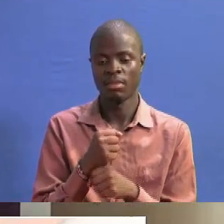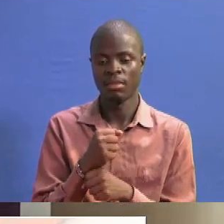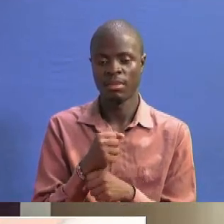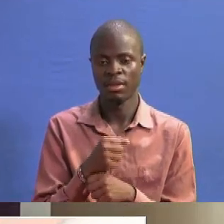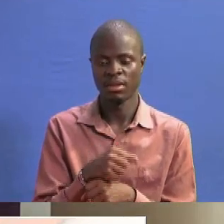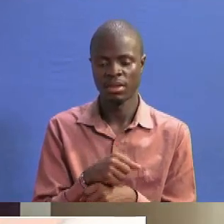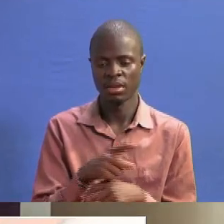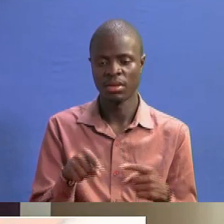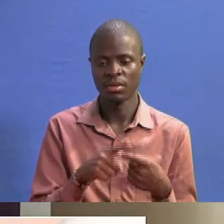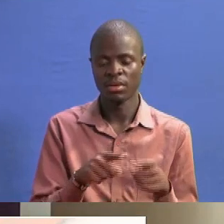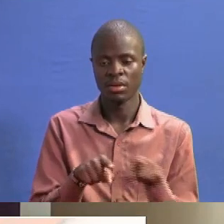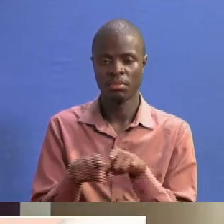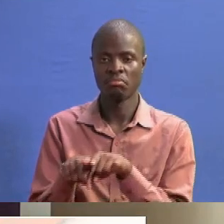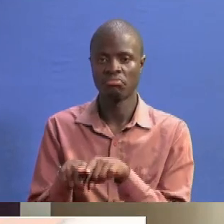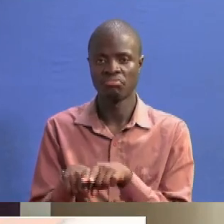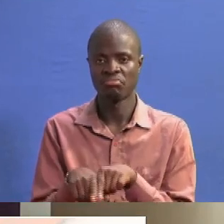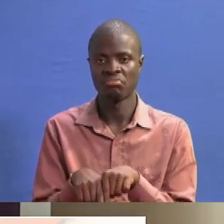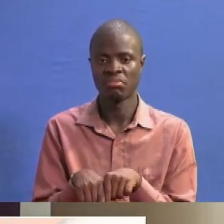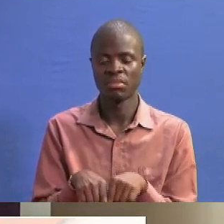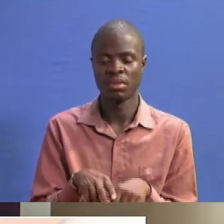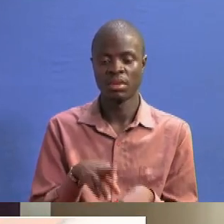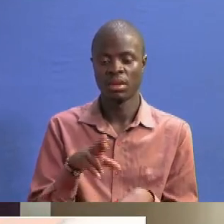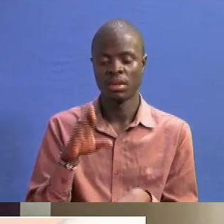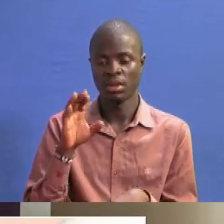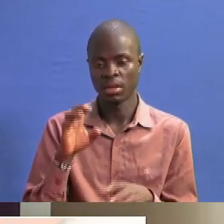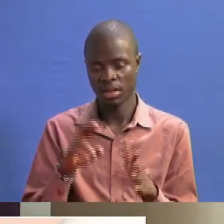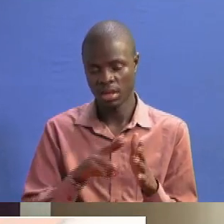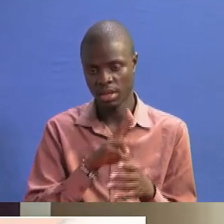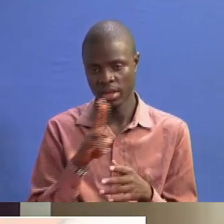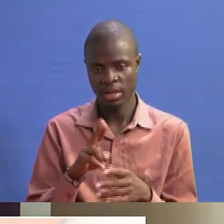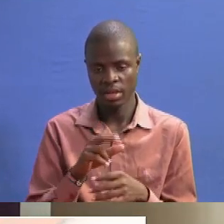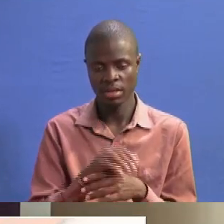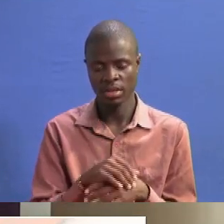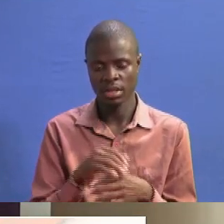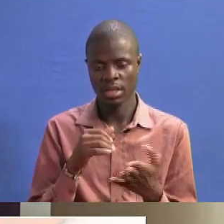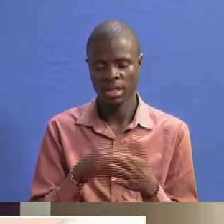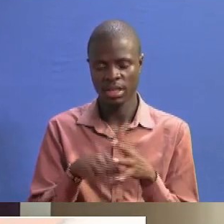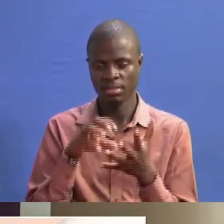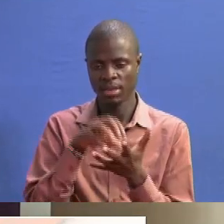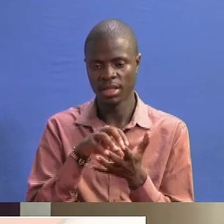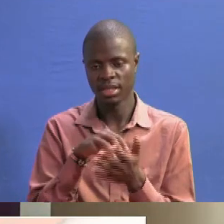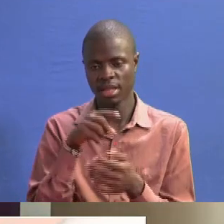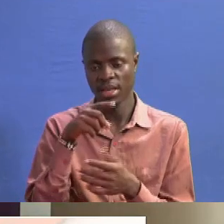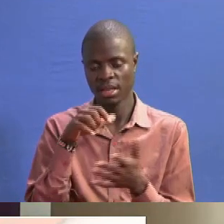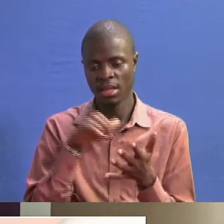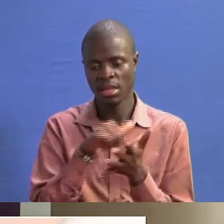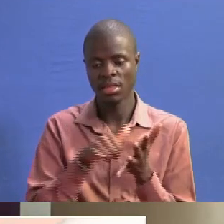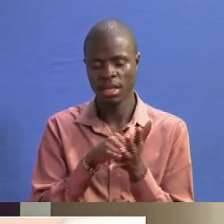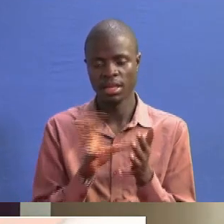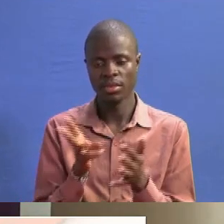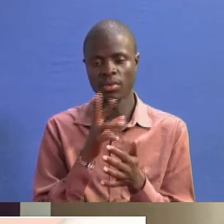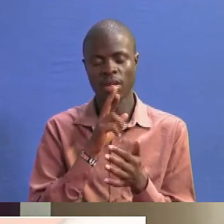hitajika. When we also reuse glasses, it means that we are